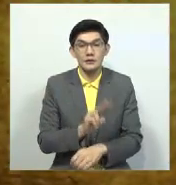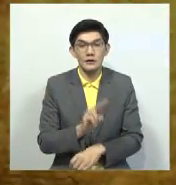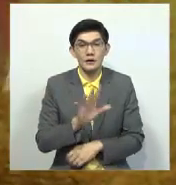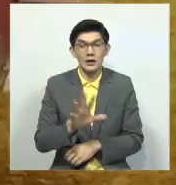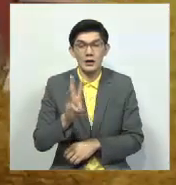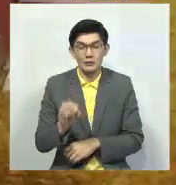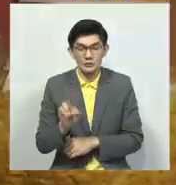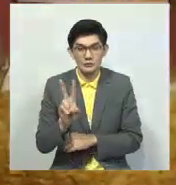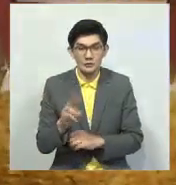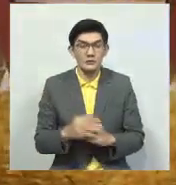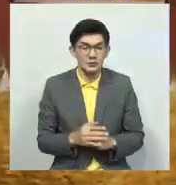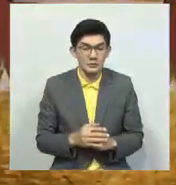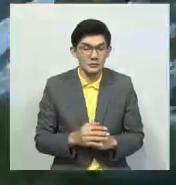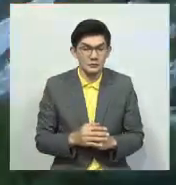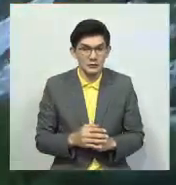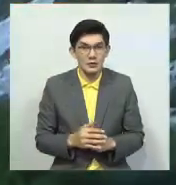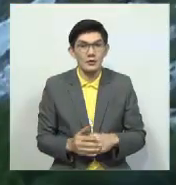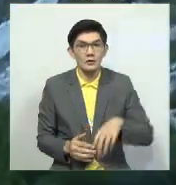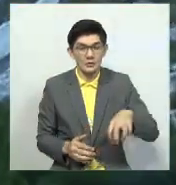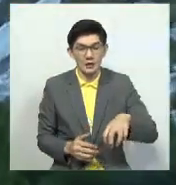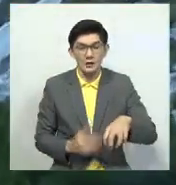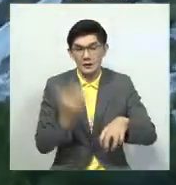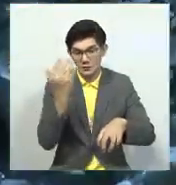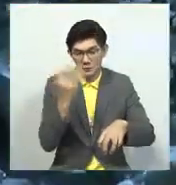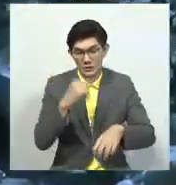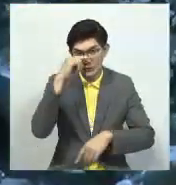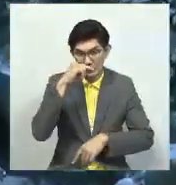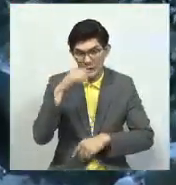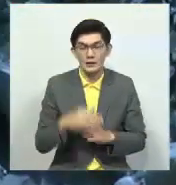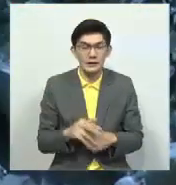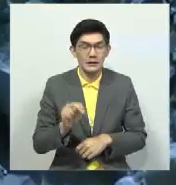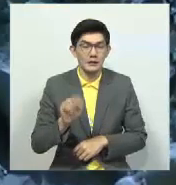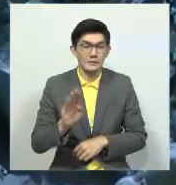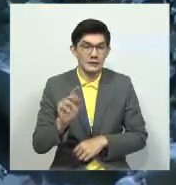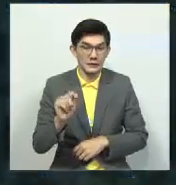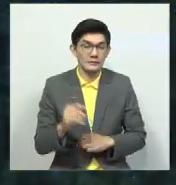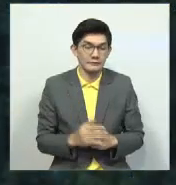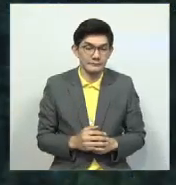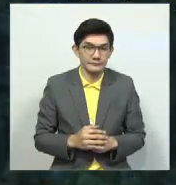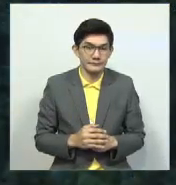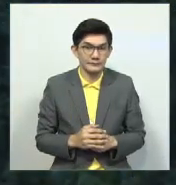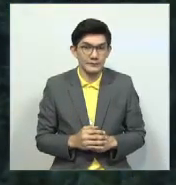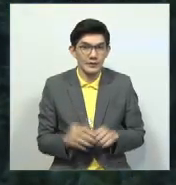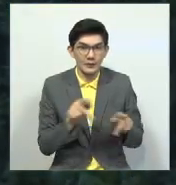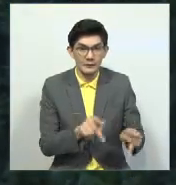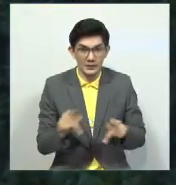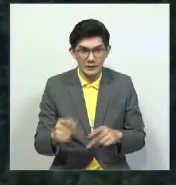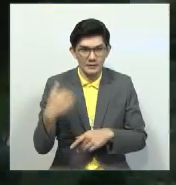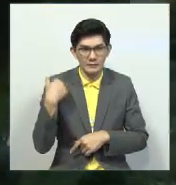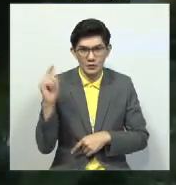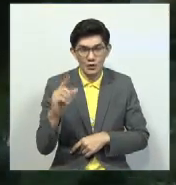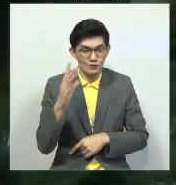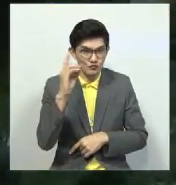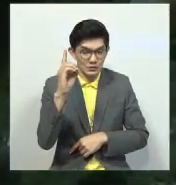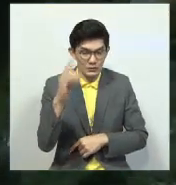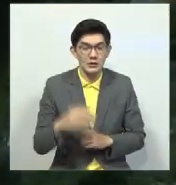ช2562ที่สถานีวิทยุโทรทัศน์แห่งประเทศไทยหรือ NBT ของเรานะคะโดยพิธีจะมีขึ้นใน